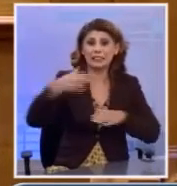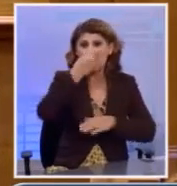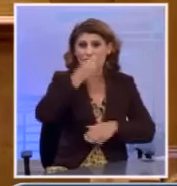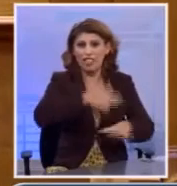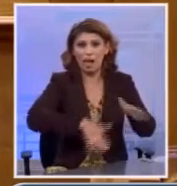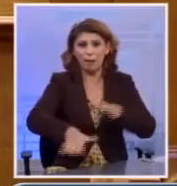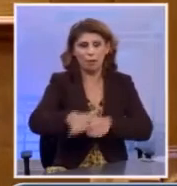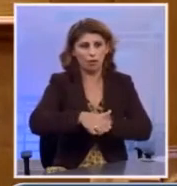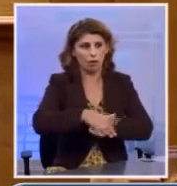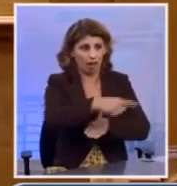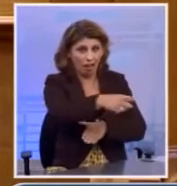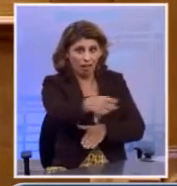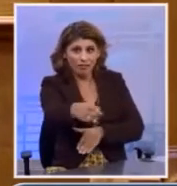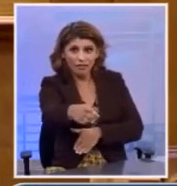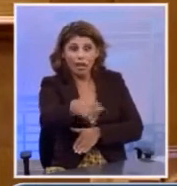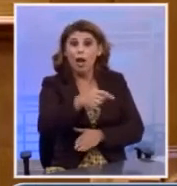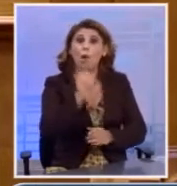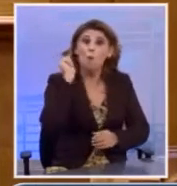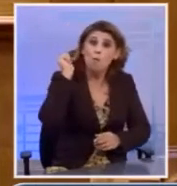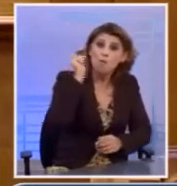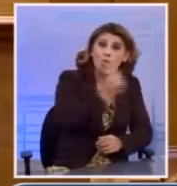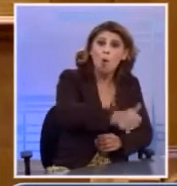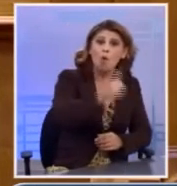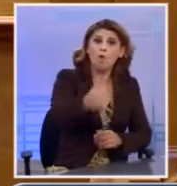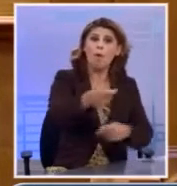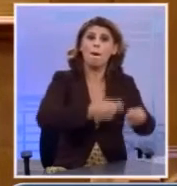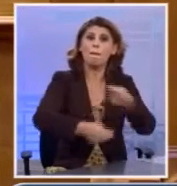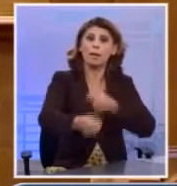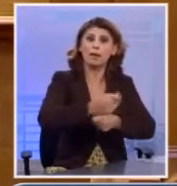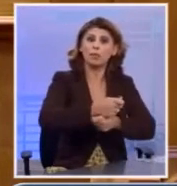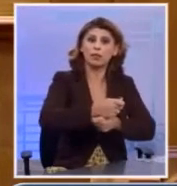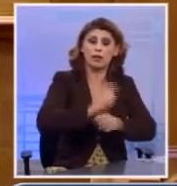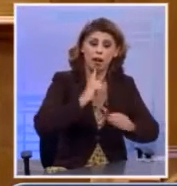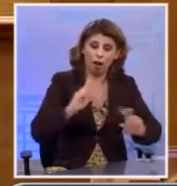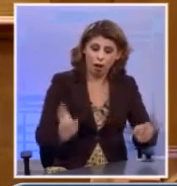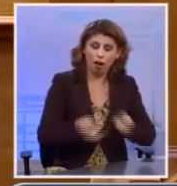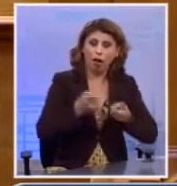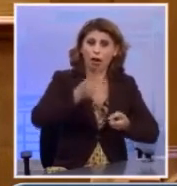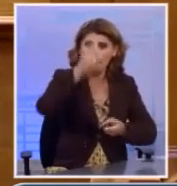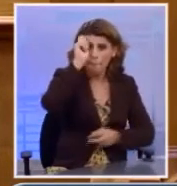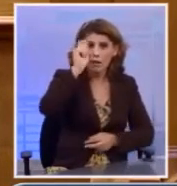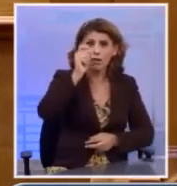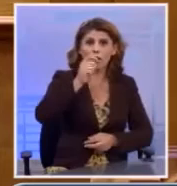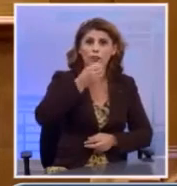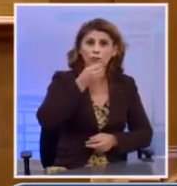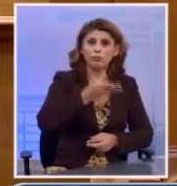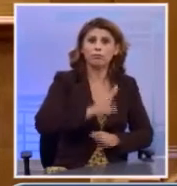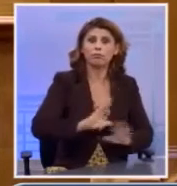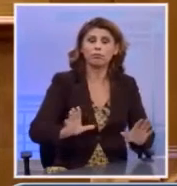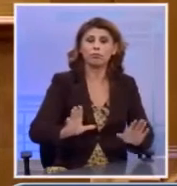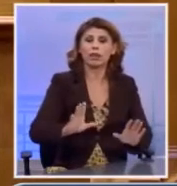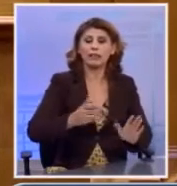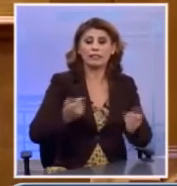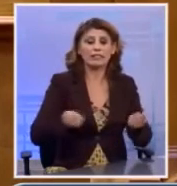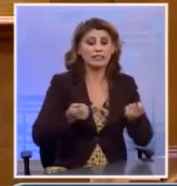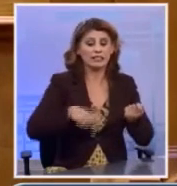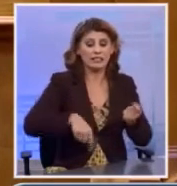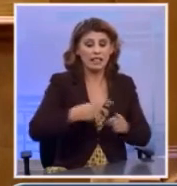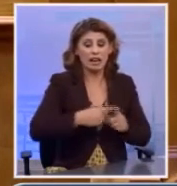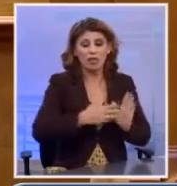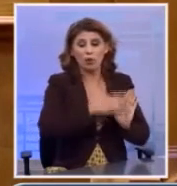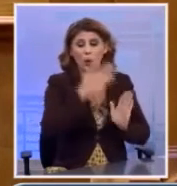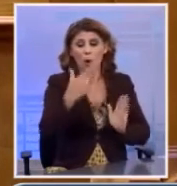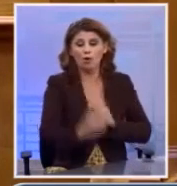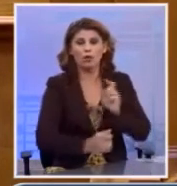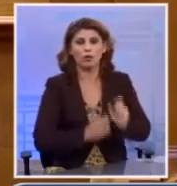Δηλαδή, οι ίδιοι να αποκαλύπτουν και να παραδέχονται τι έχει γίνει στη χώρα τόσα χρόνια και εσείς